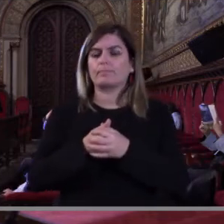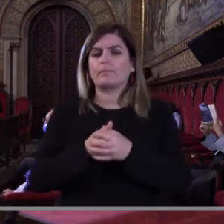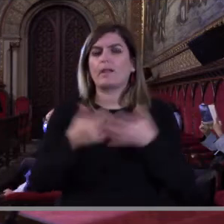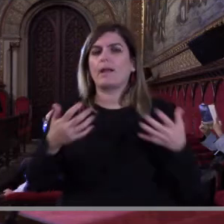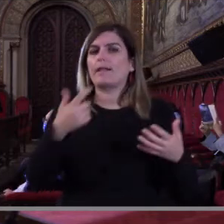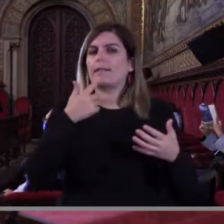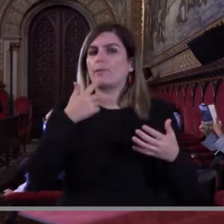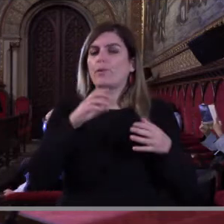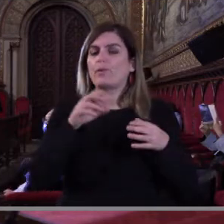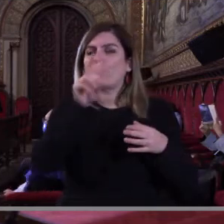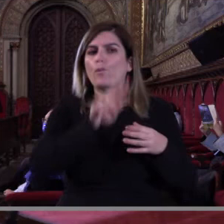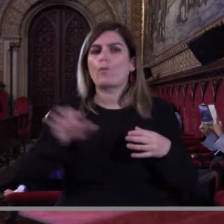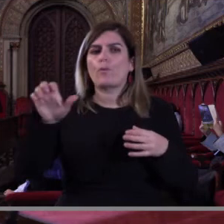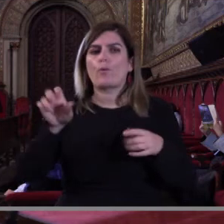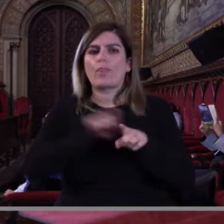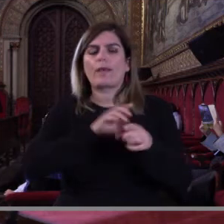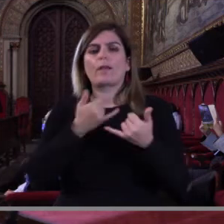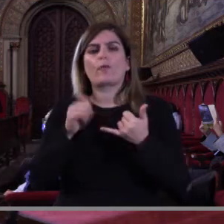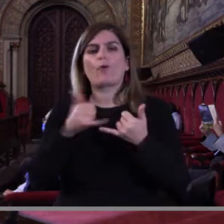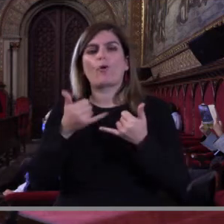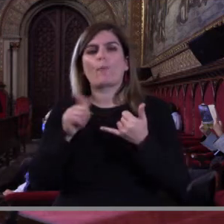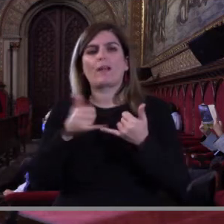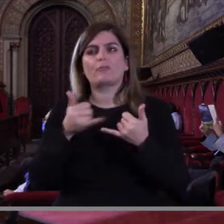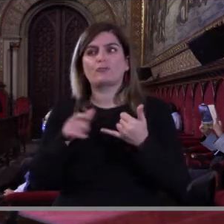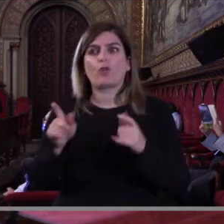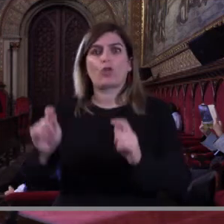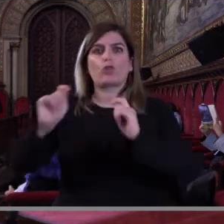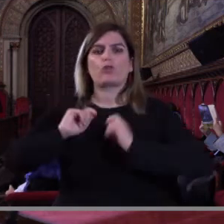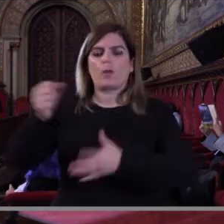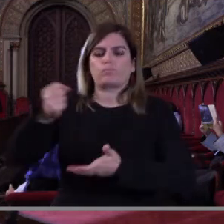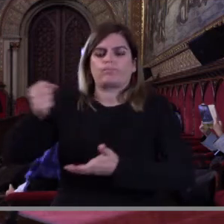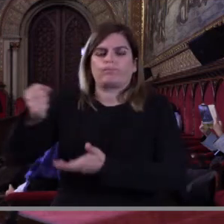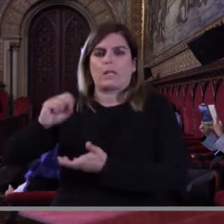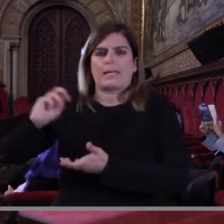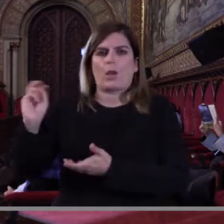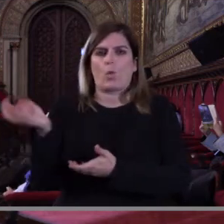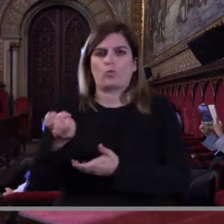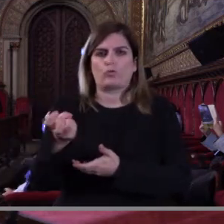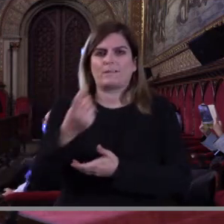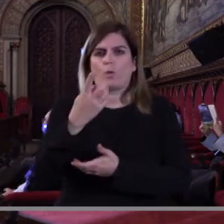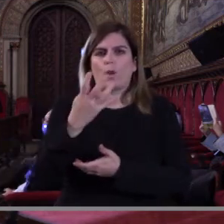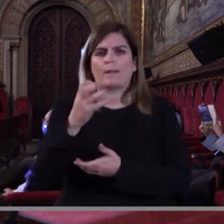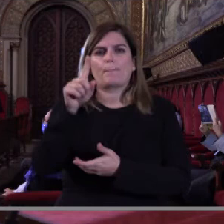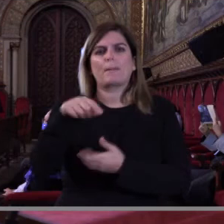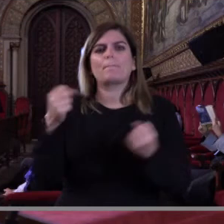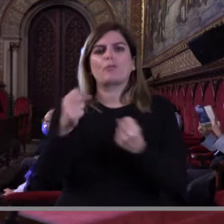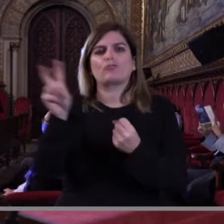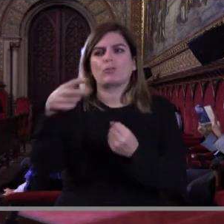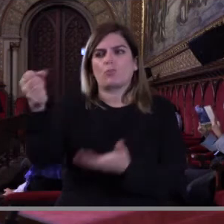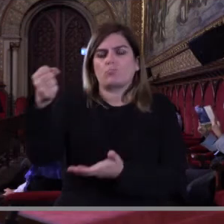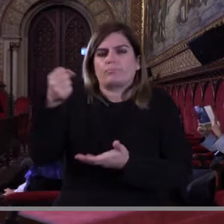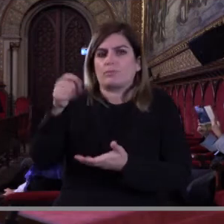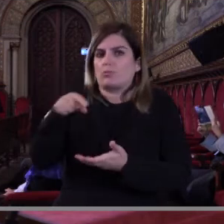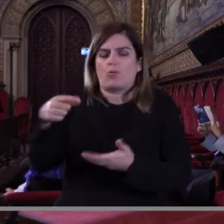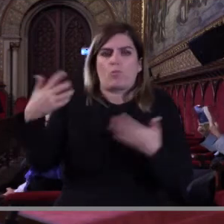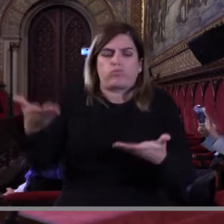European Union o Fons Europeu de Recuperació ens proporcionarà molts recursos, 140.000 milions d'euros, una injecció